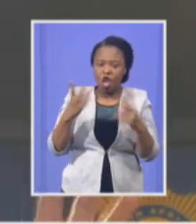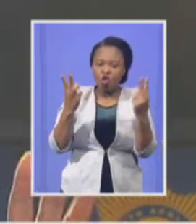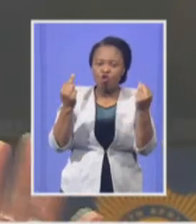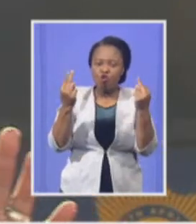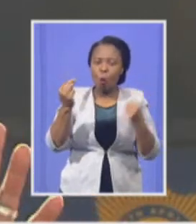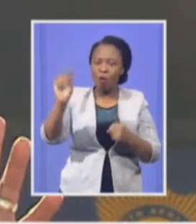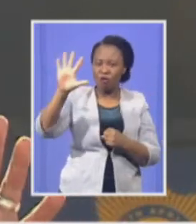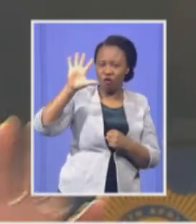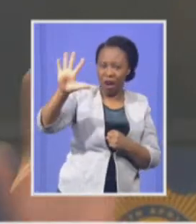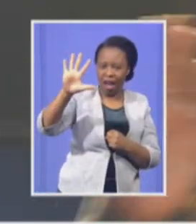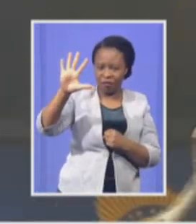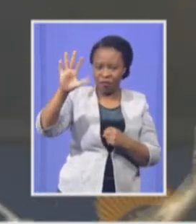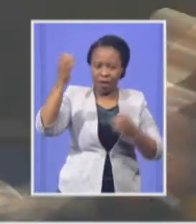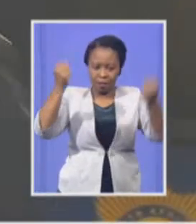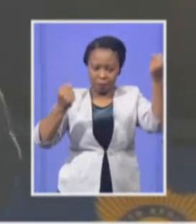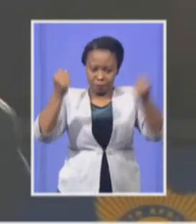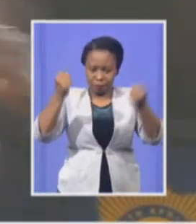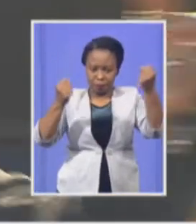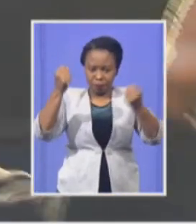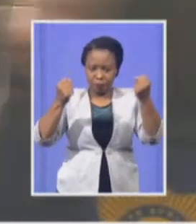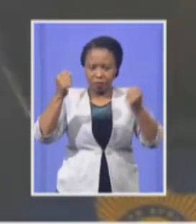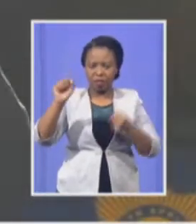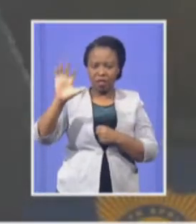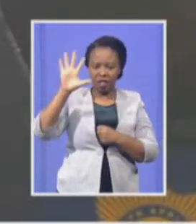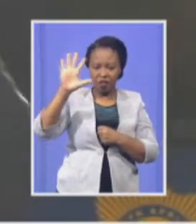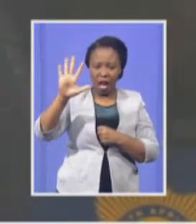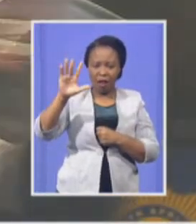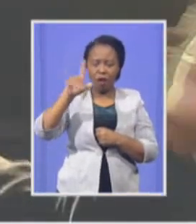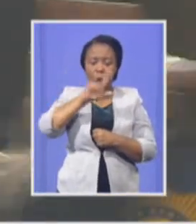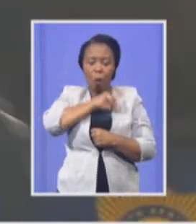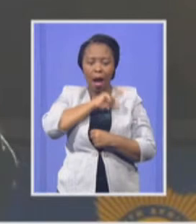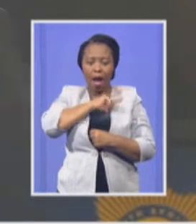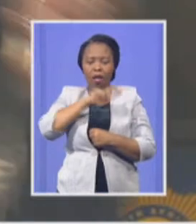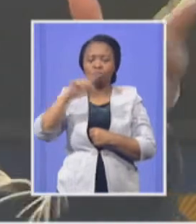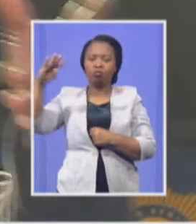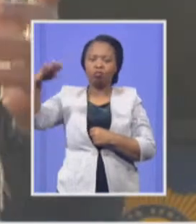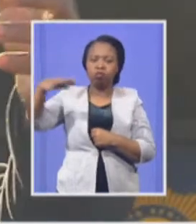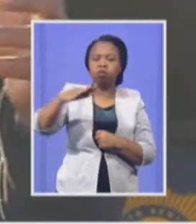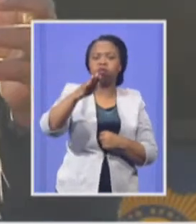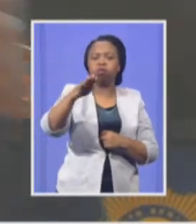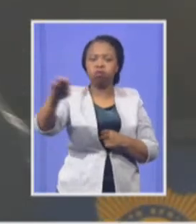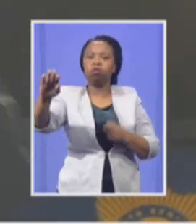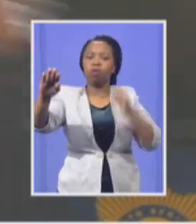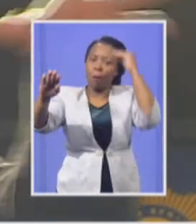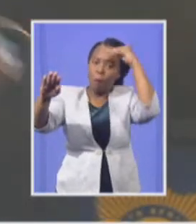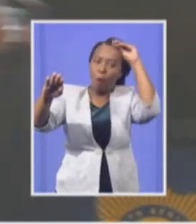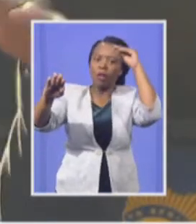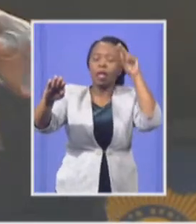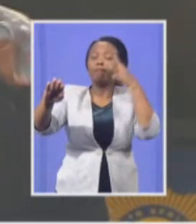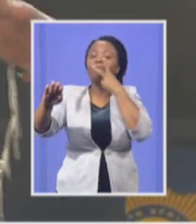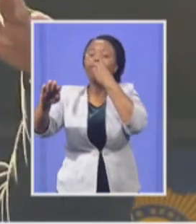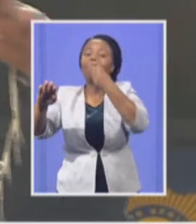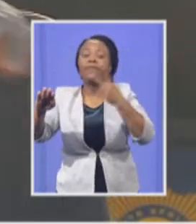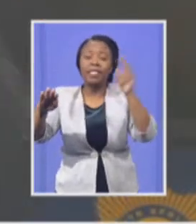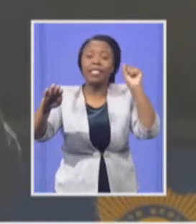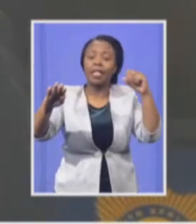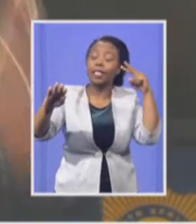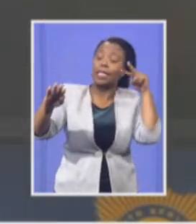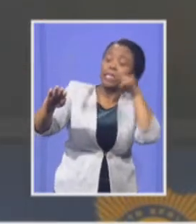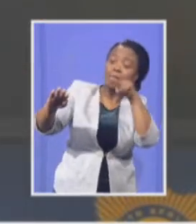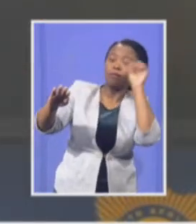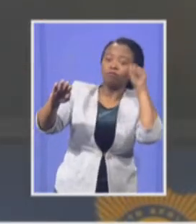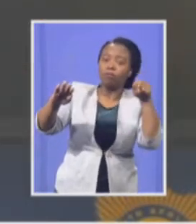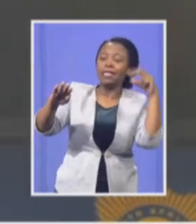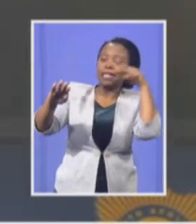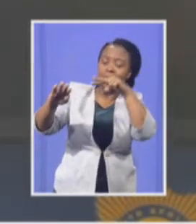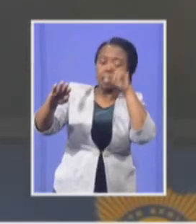ezi5 kwenzela ukuthi kube ne visibility kubonakale kule ndawo.